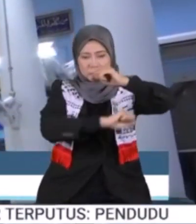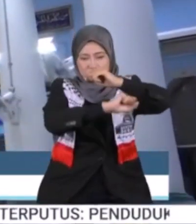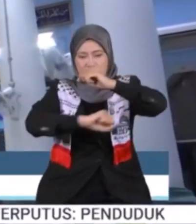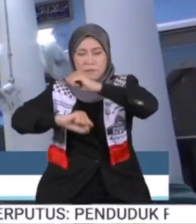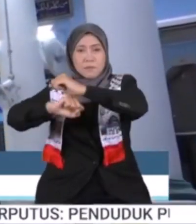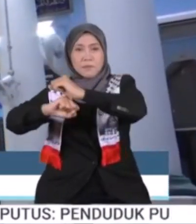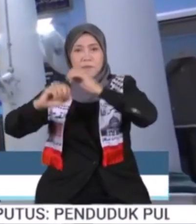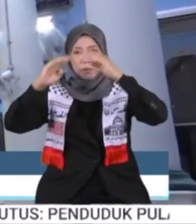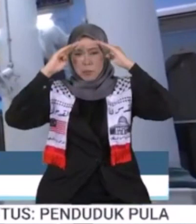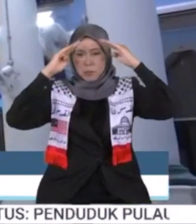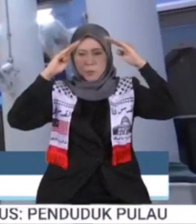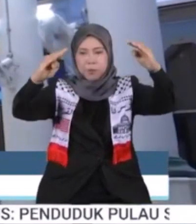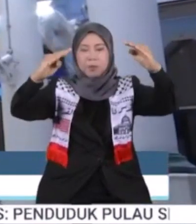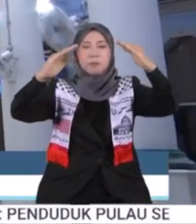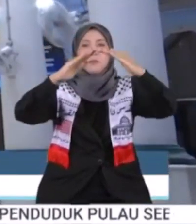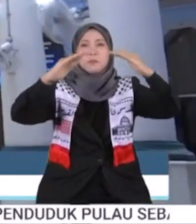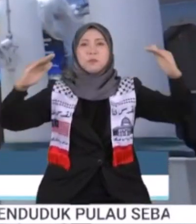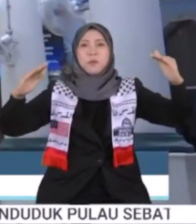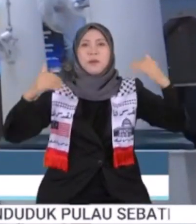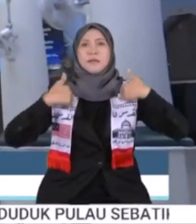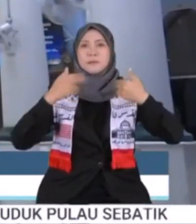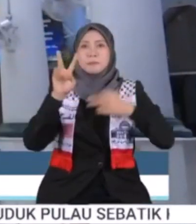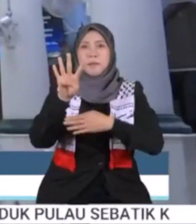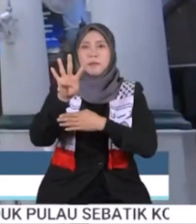sebagai bumbung sum pecah empat.